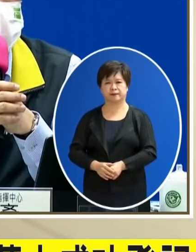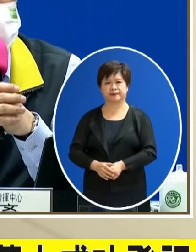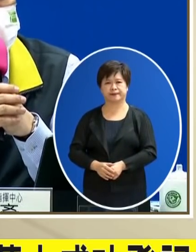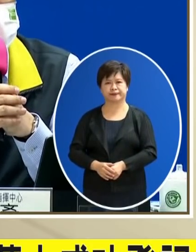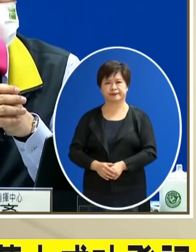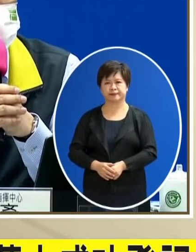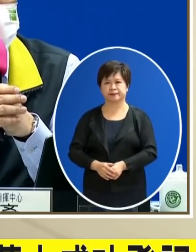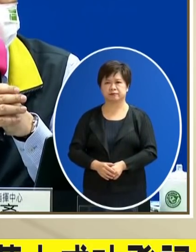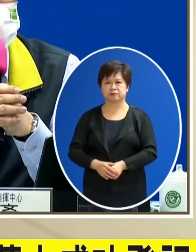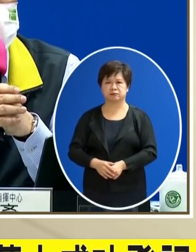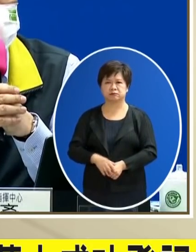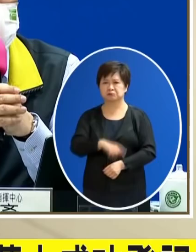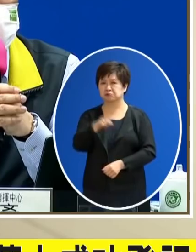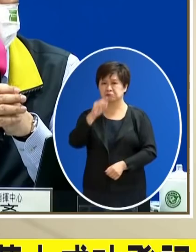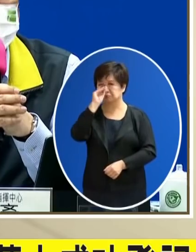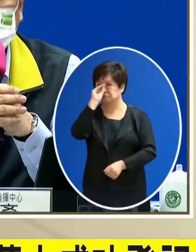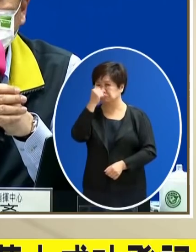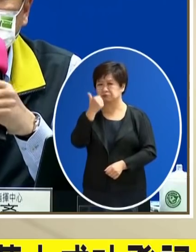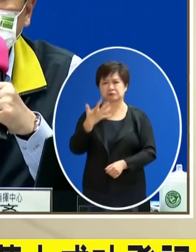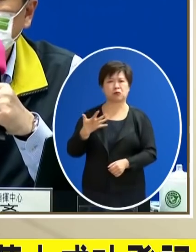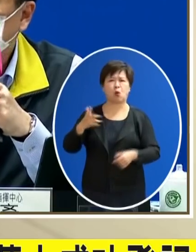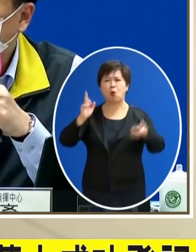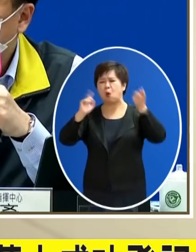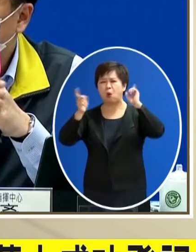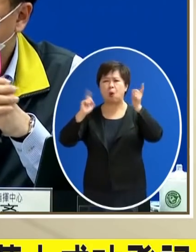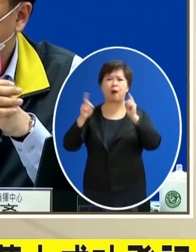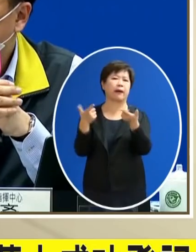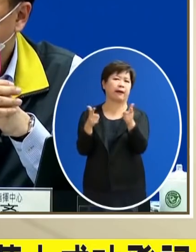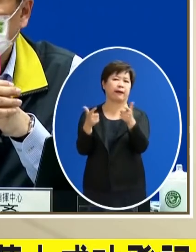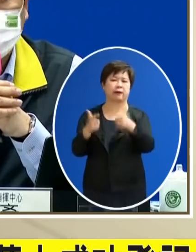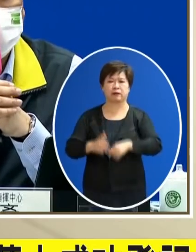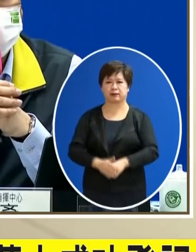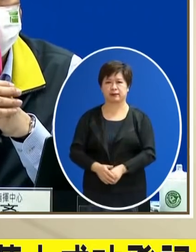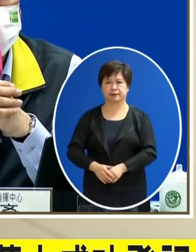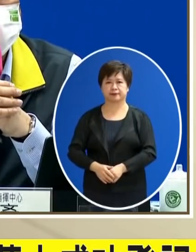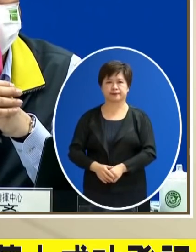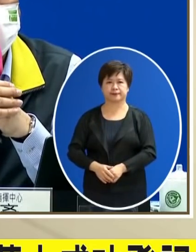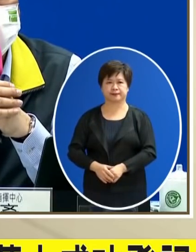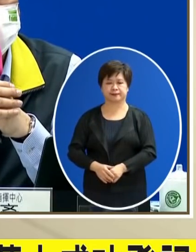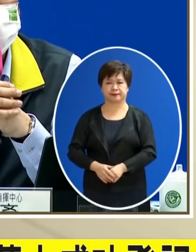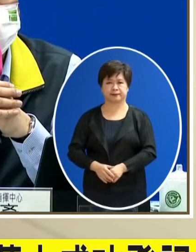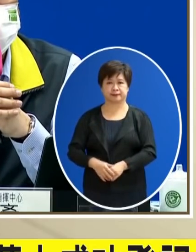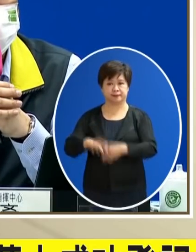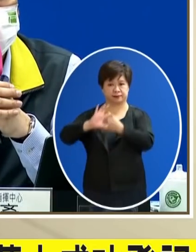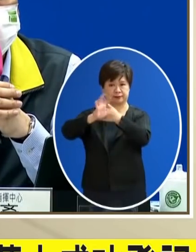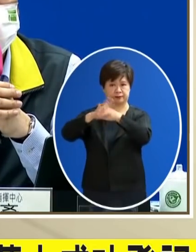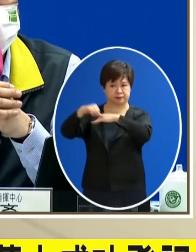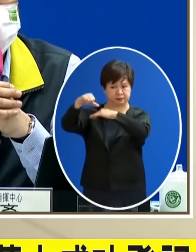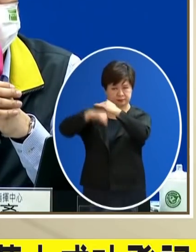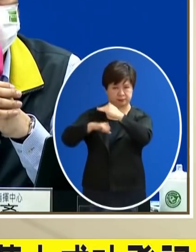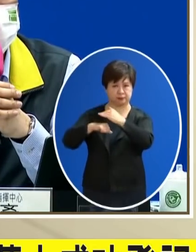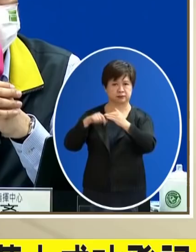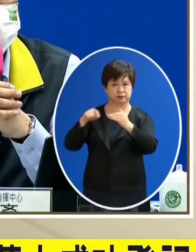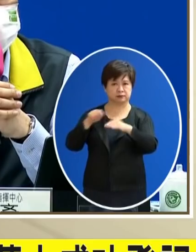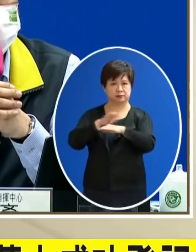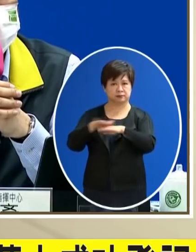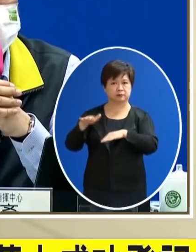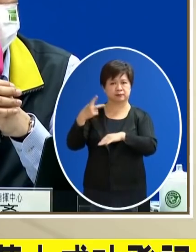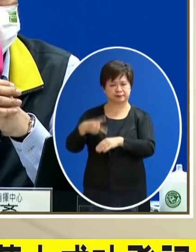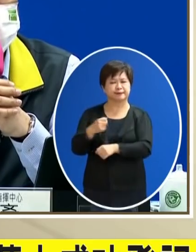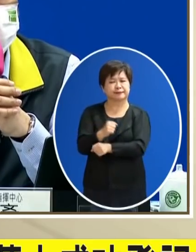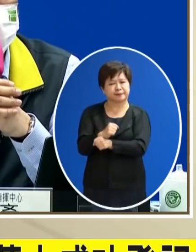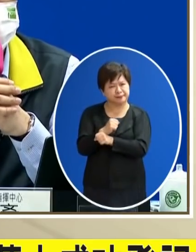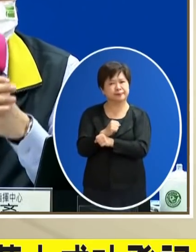大概也没有什么特别的状况。那所以我们在所有的境外移入的部分，我们都会去特别去